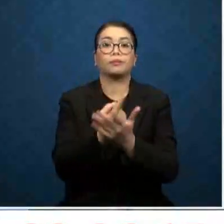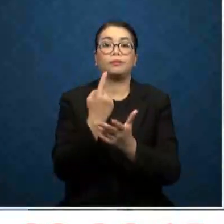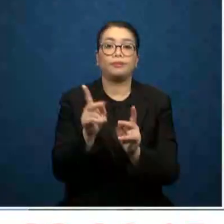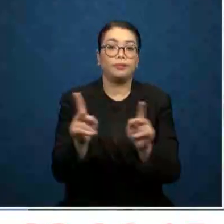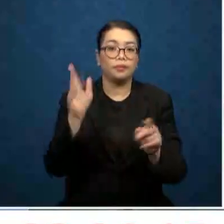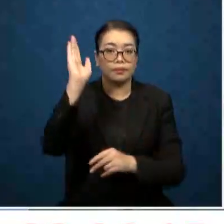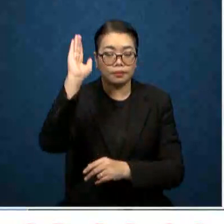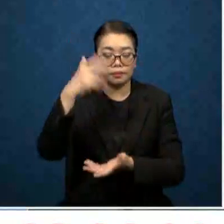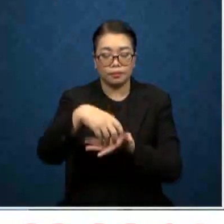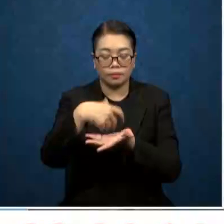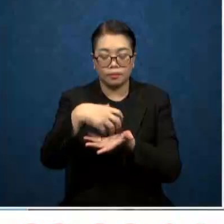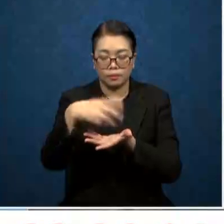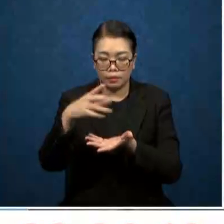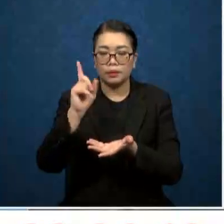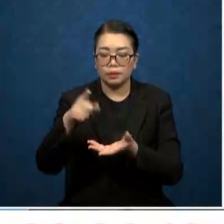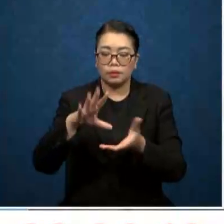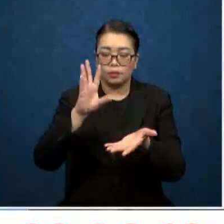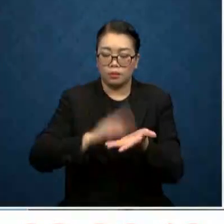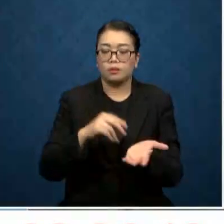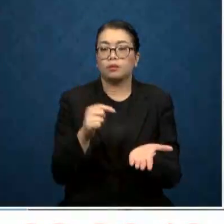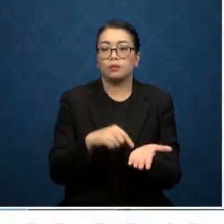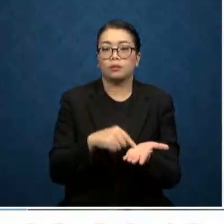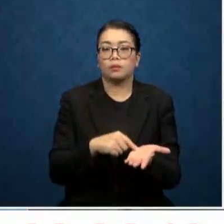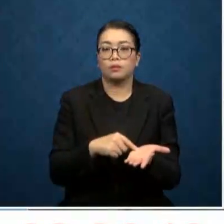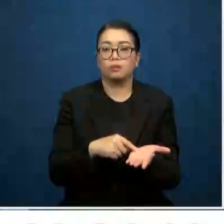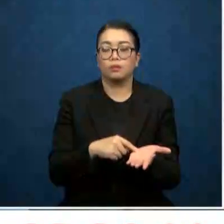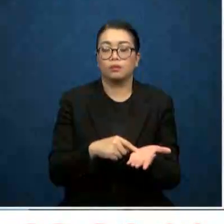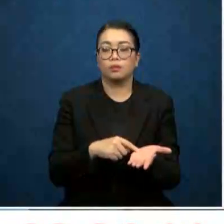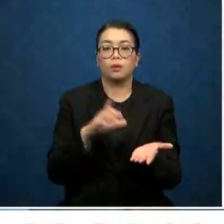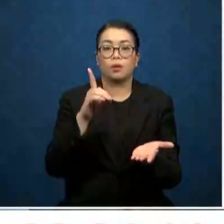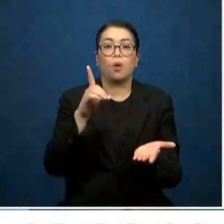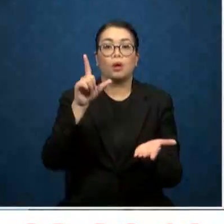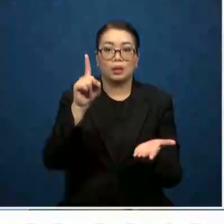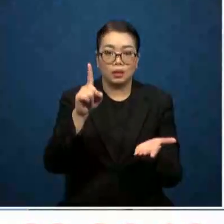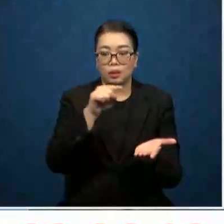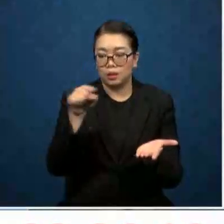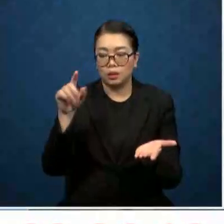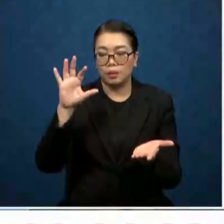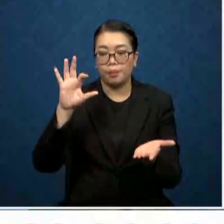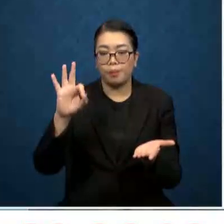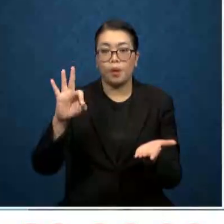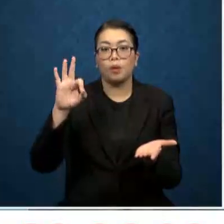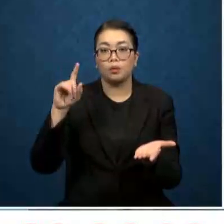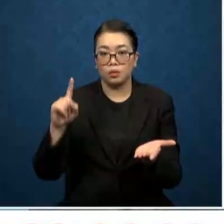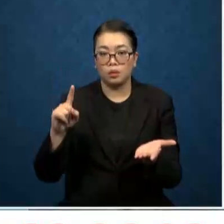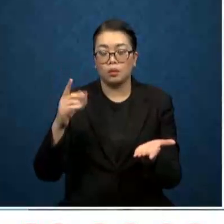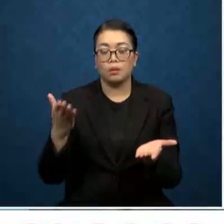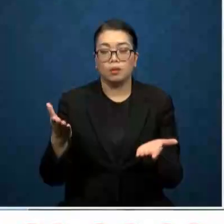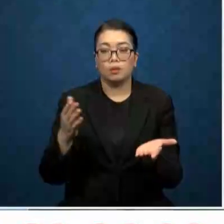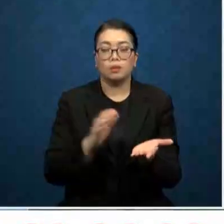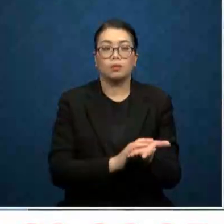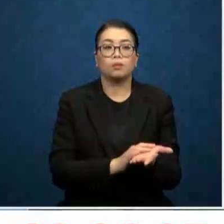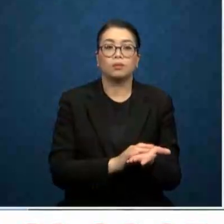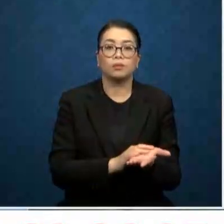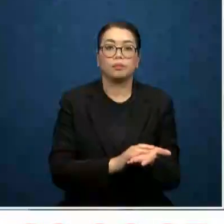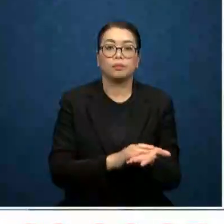เสนอมานั้นจริงๆก็อยู่ในเอกสารหน้าดชฎาจนกระทั่งถึงผอผึ้งผมรับจำนวนหน้า